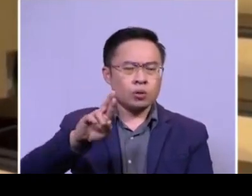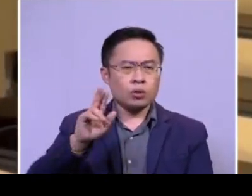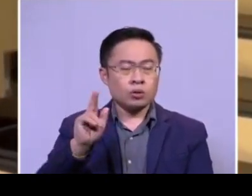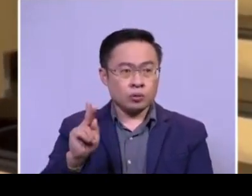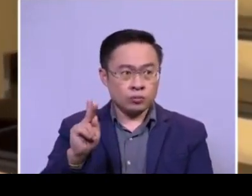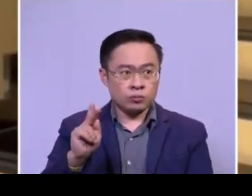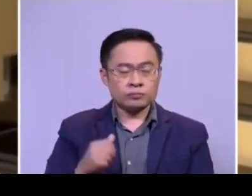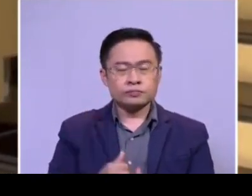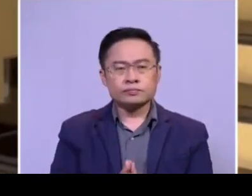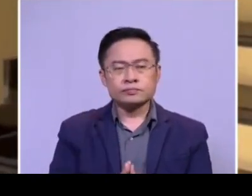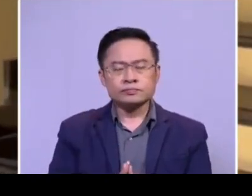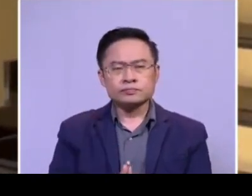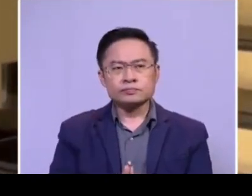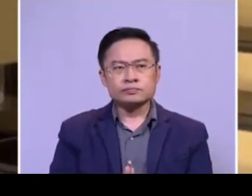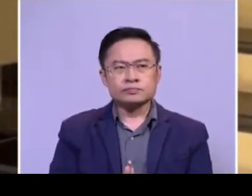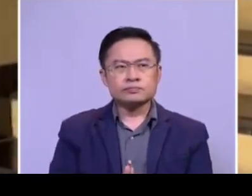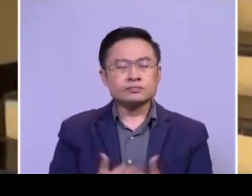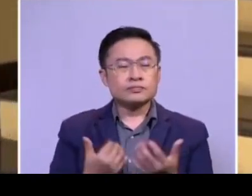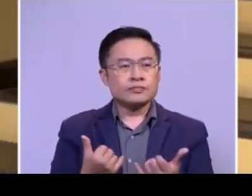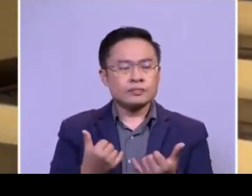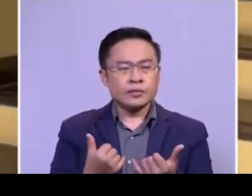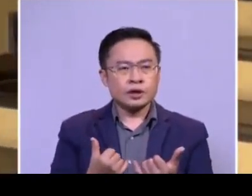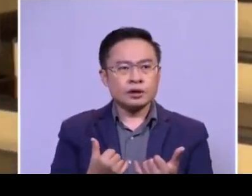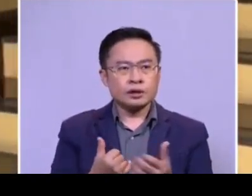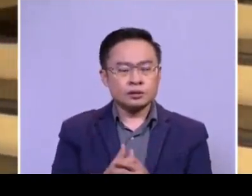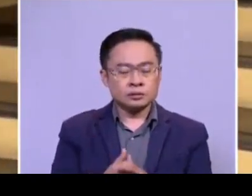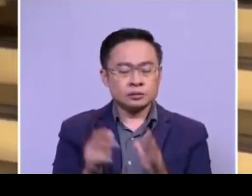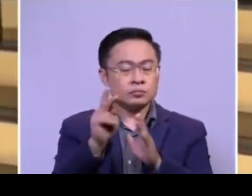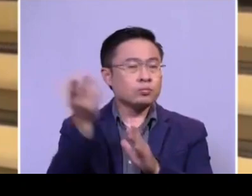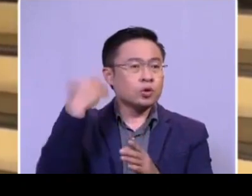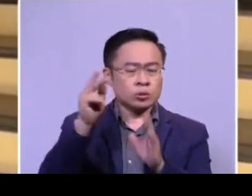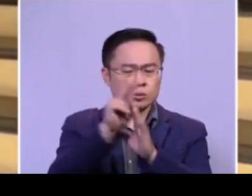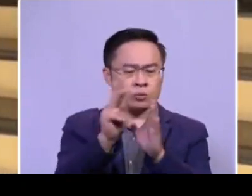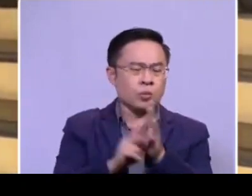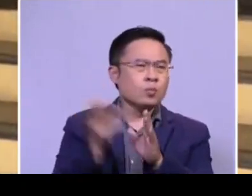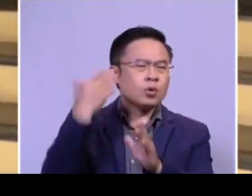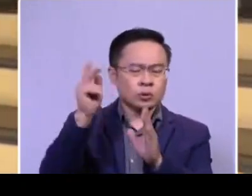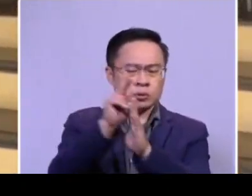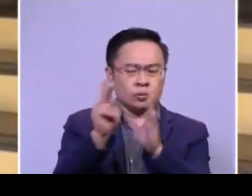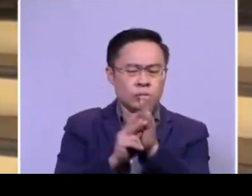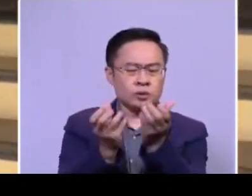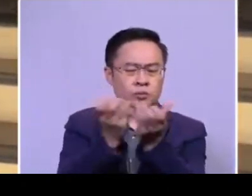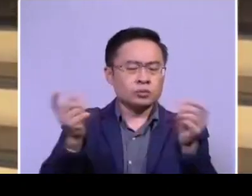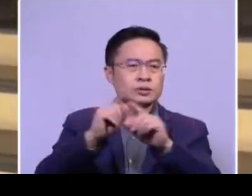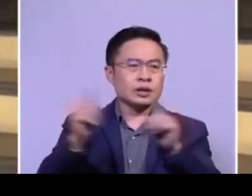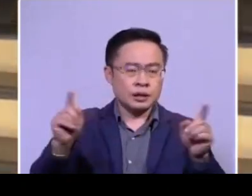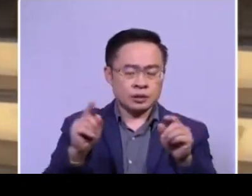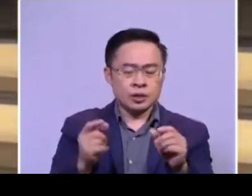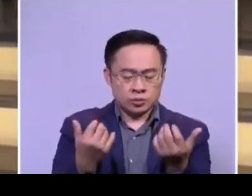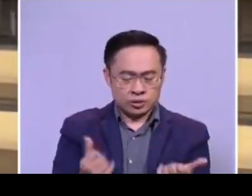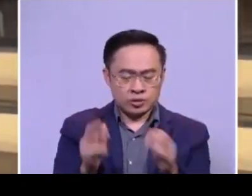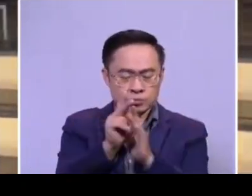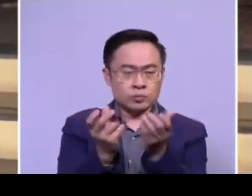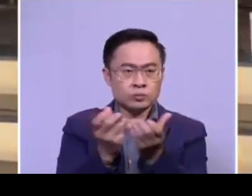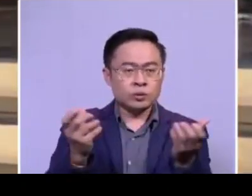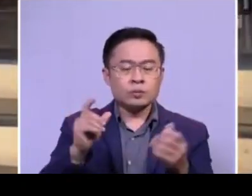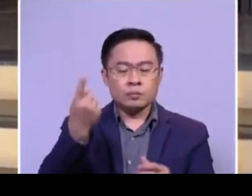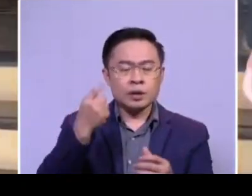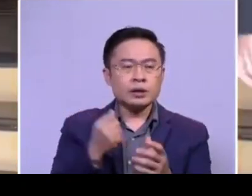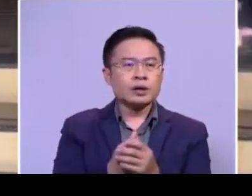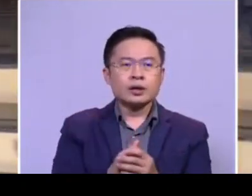วันเลือกตั้งไปพร้อมกันคุณวิษณุบอกว่านั่นเป็นสิ่งที่เกิดก่อนรัฐธรรมนูญฉบับปัจจุบันได้มีการเปลี่ยนแปลงค่ะ